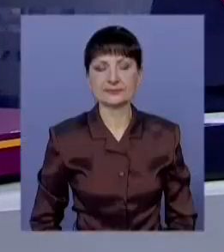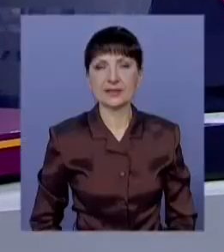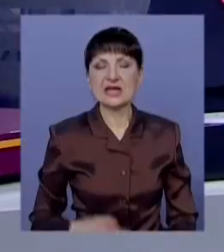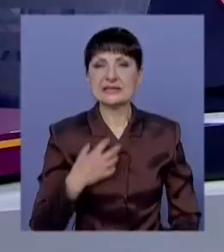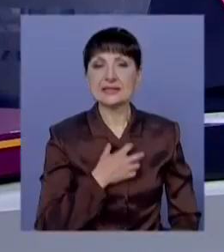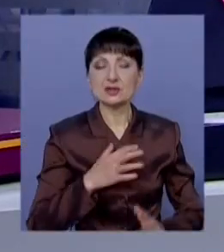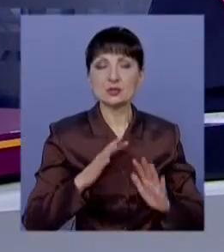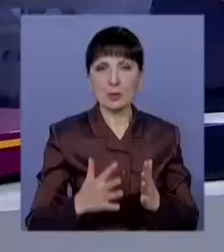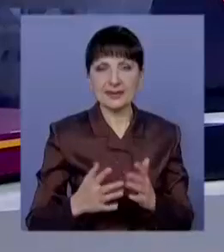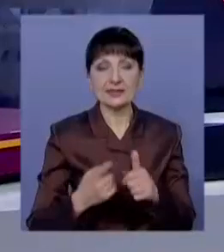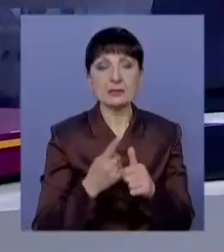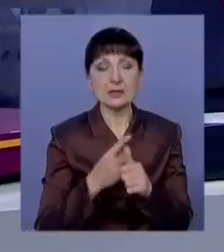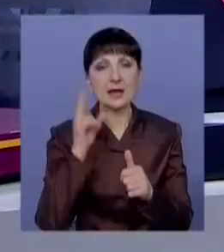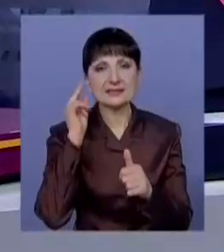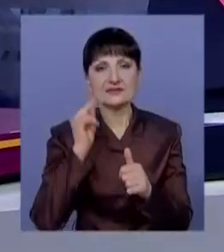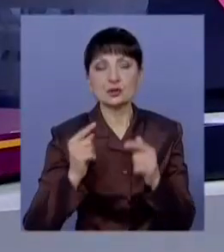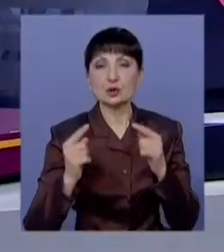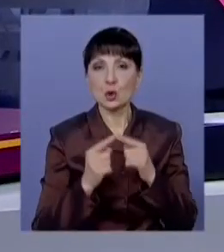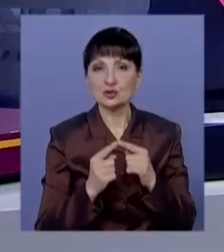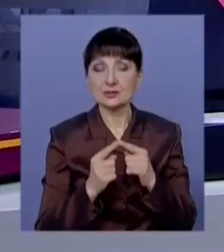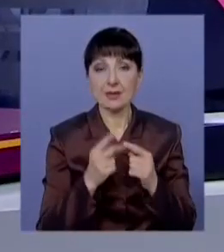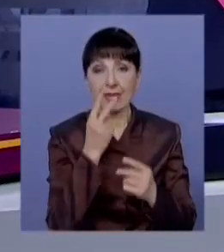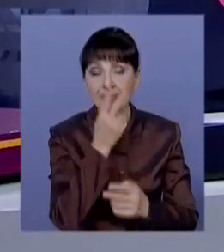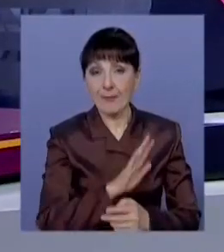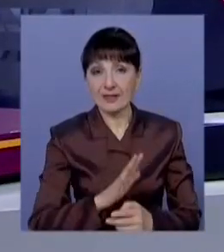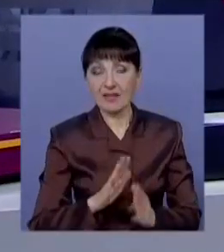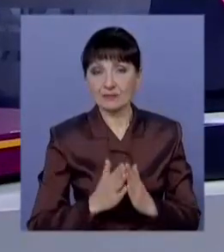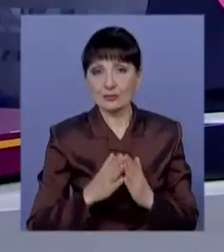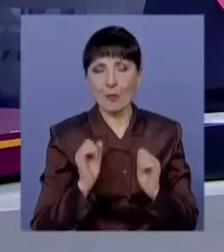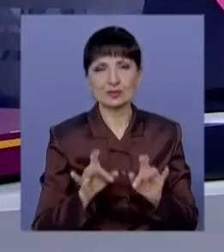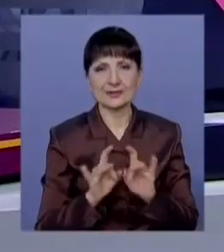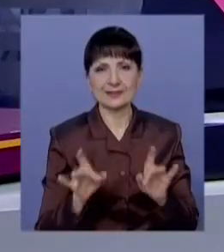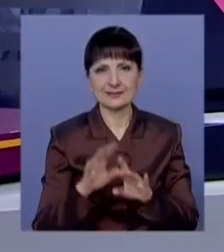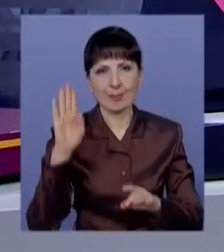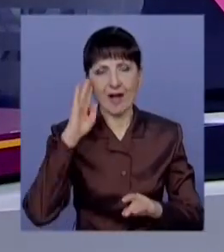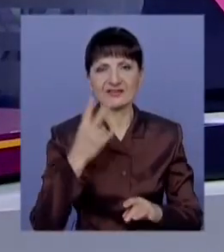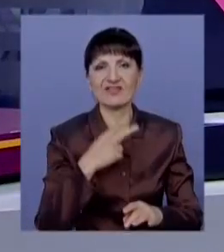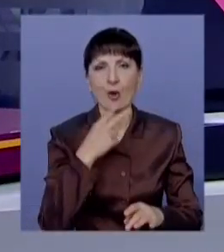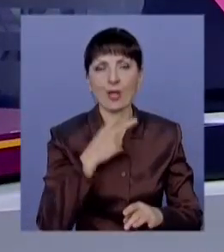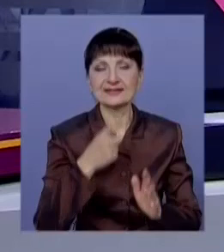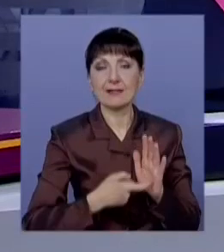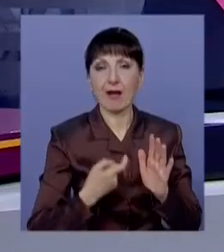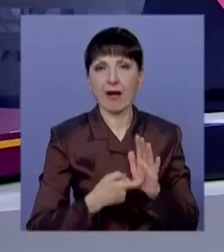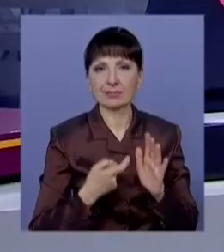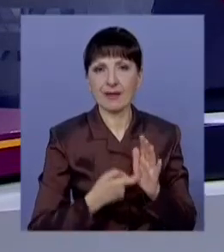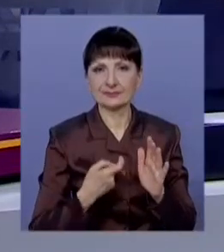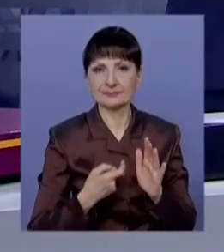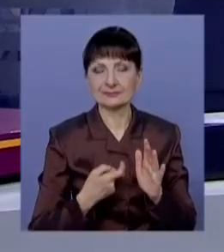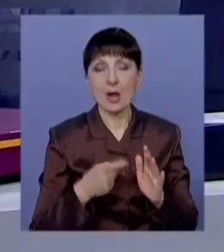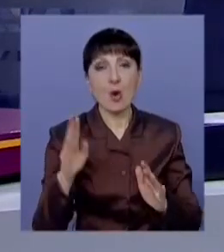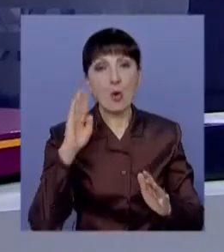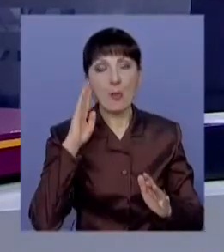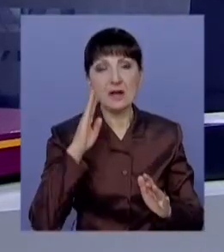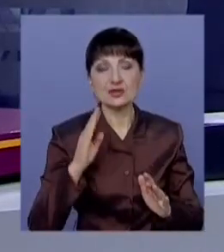Значимые события, имена и цифры в точности, не подглядывая в учебник, может рассказать второклассник из Караганды Арсен Топенов. У